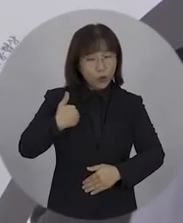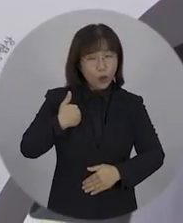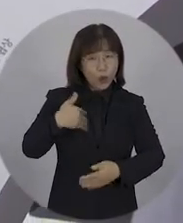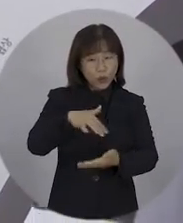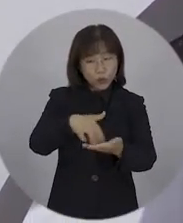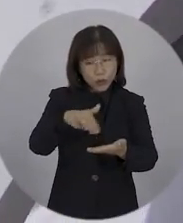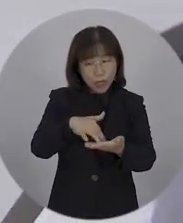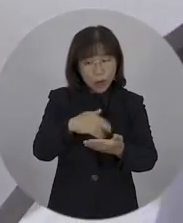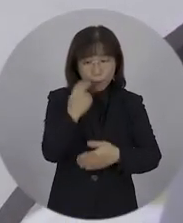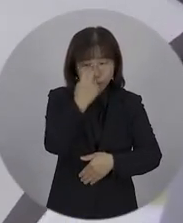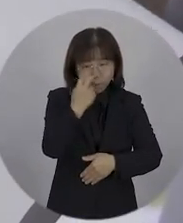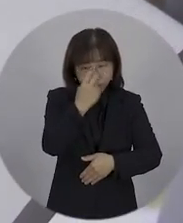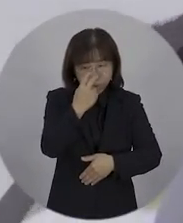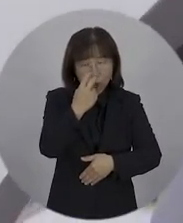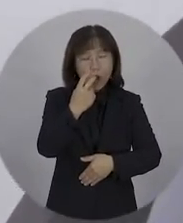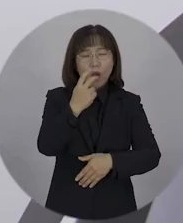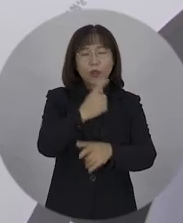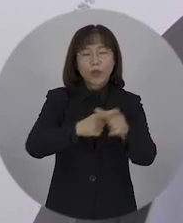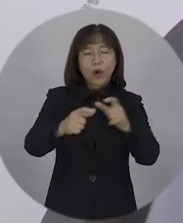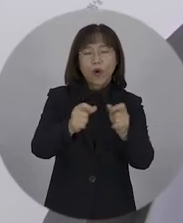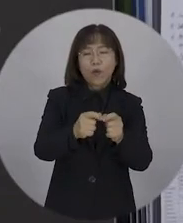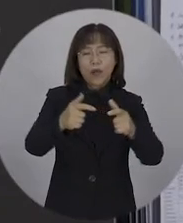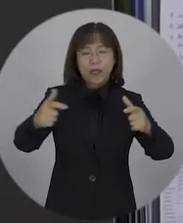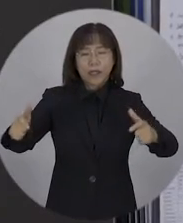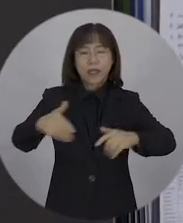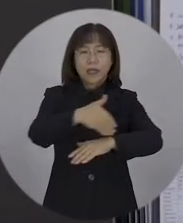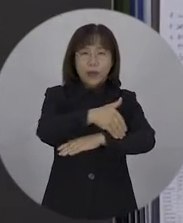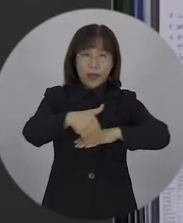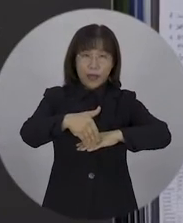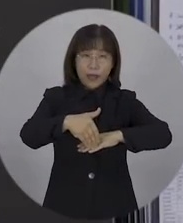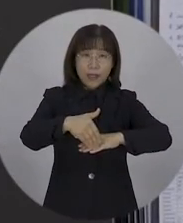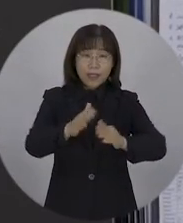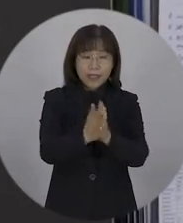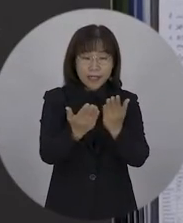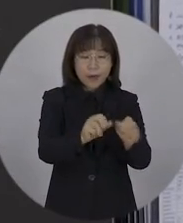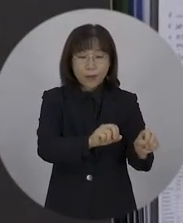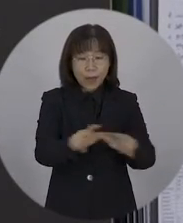만족도와 수요를 분석해 이용 가능한 서점을 확대할 계획입니다.